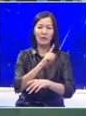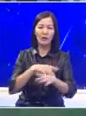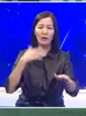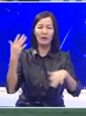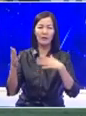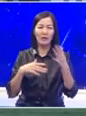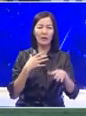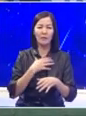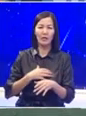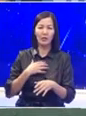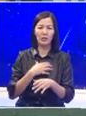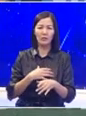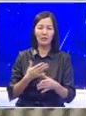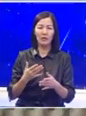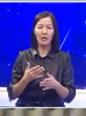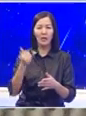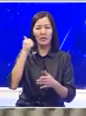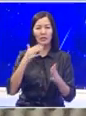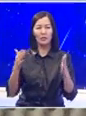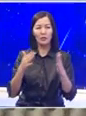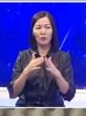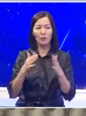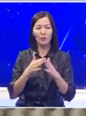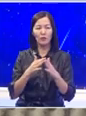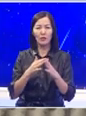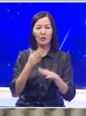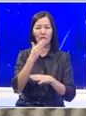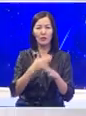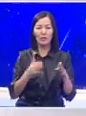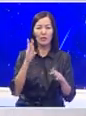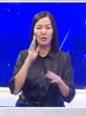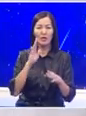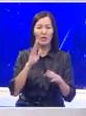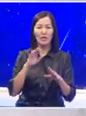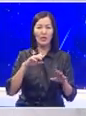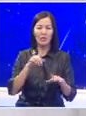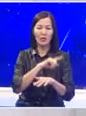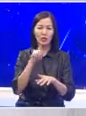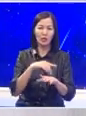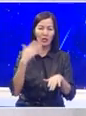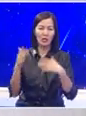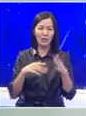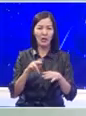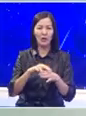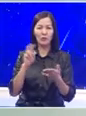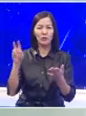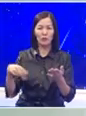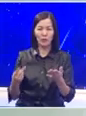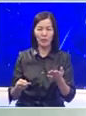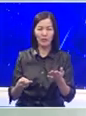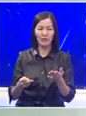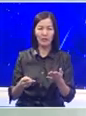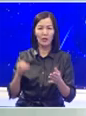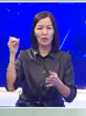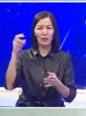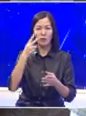әбігерге түседі. Онсызда қиюы қашқан шатыр жабындысының жартысын жел шырып әкеткен. Ал қақыраған қабырғаларының ар жағынан күн